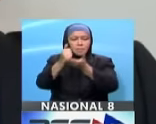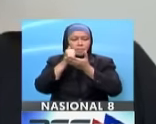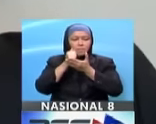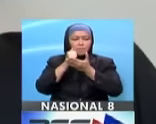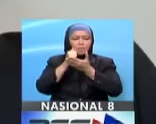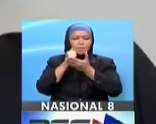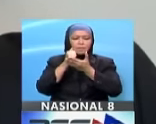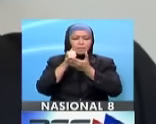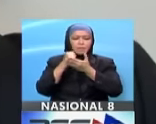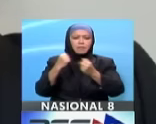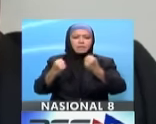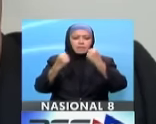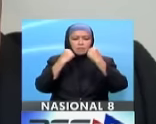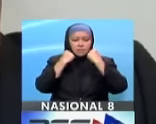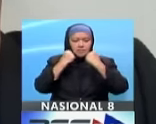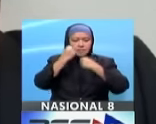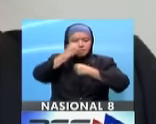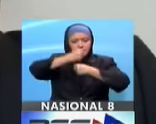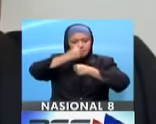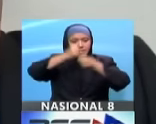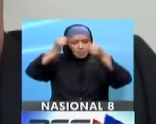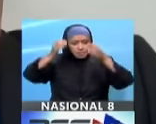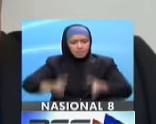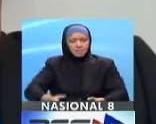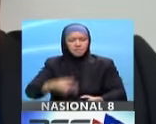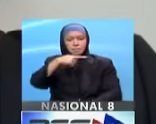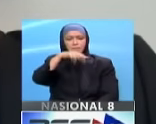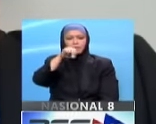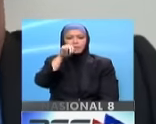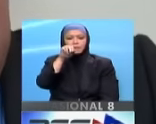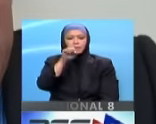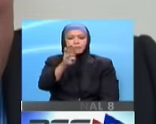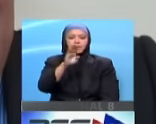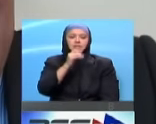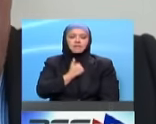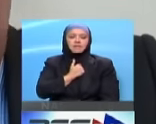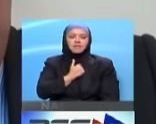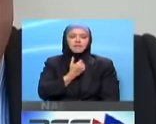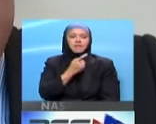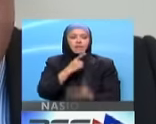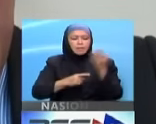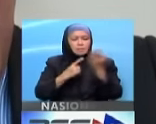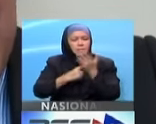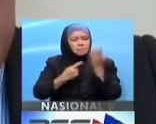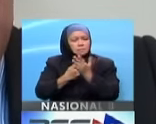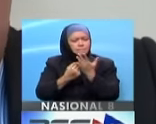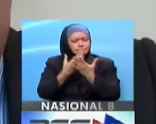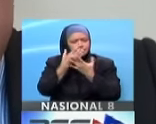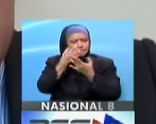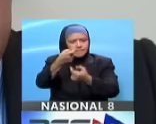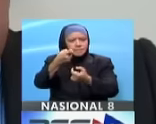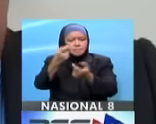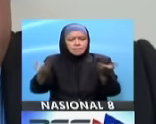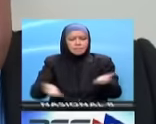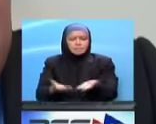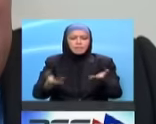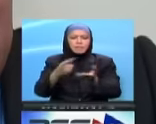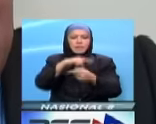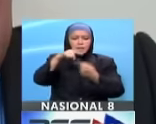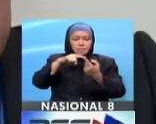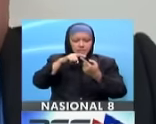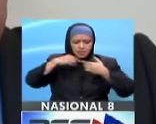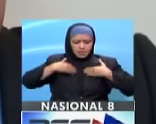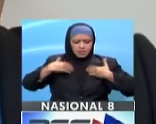kekuatan tenaga pekerja di PNB. Tapi apa yang menarik di sini, apabila kita ada pejabat di London